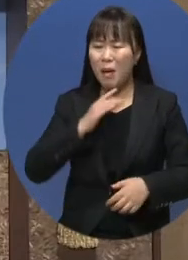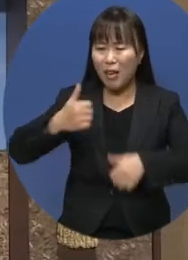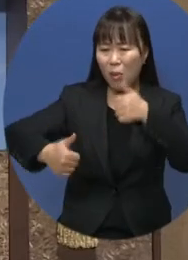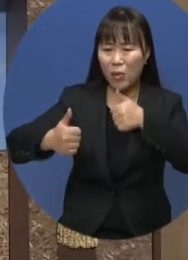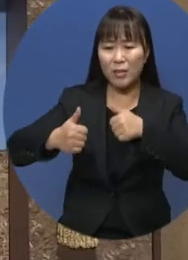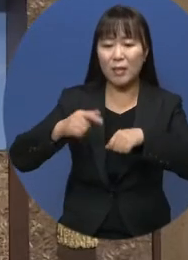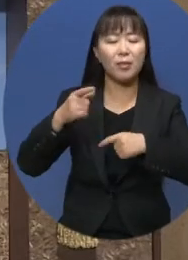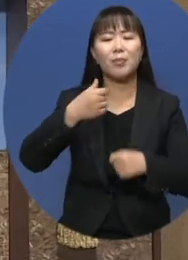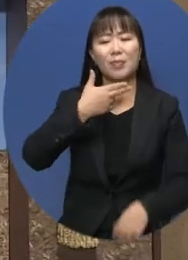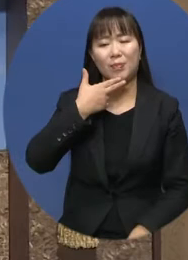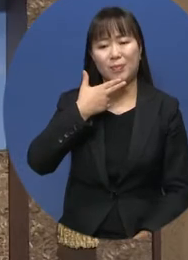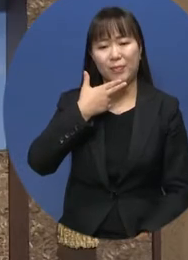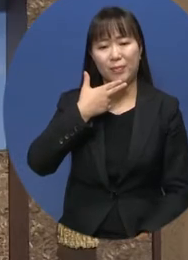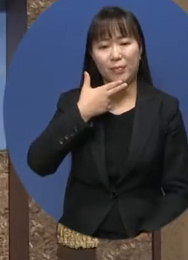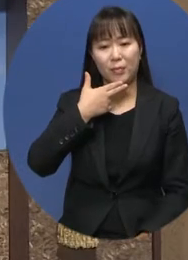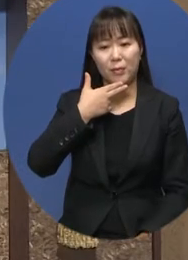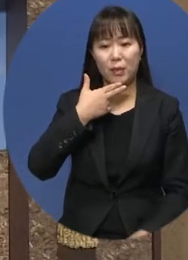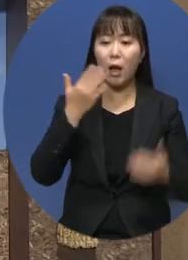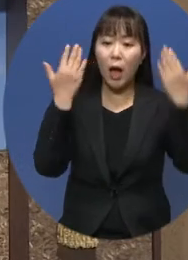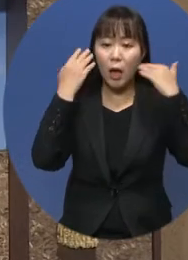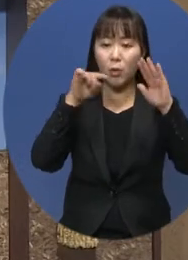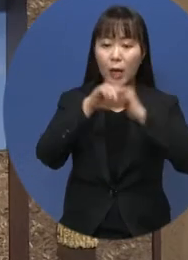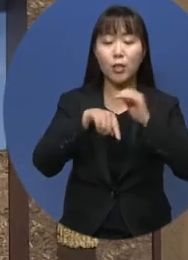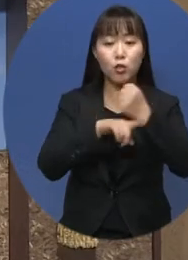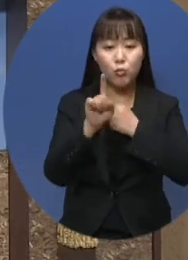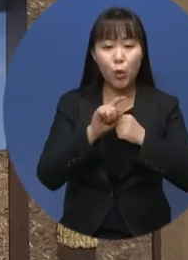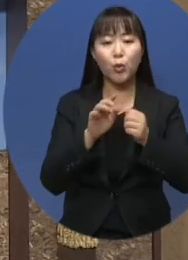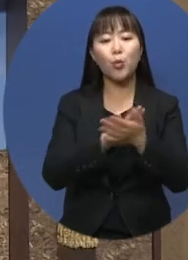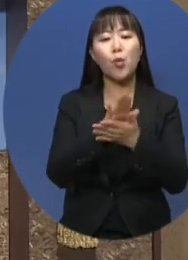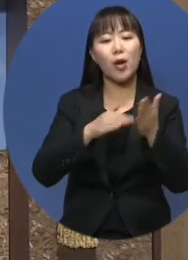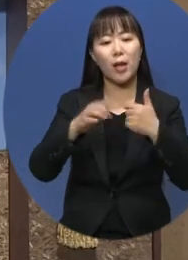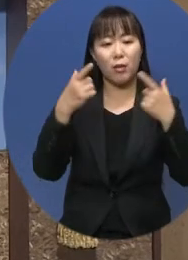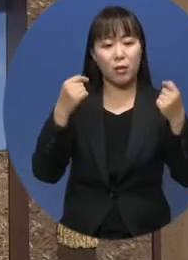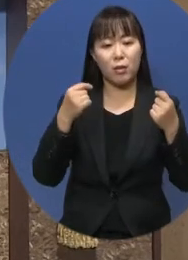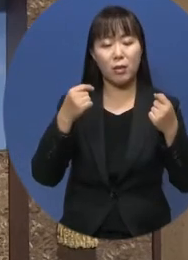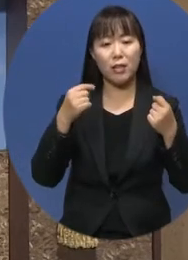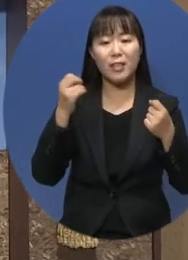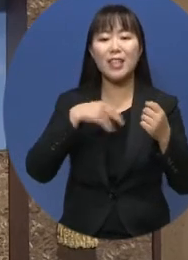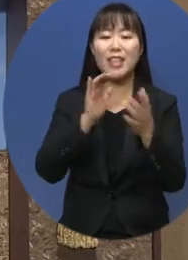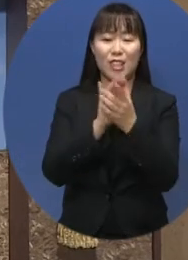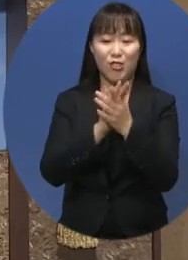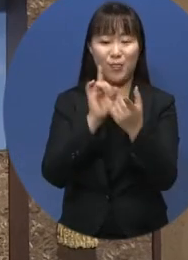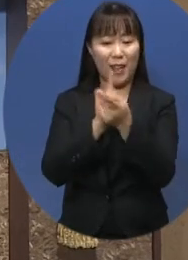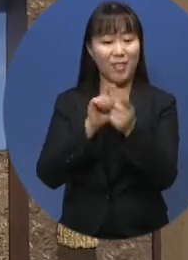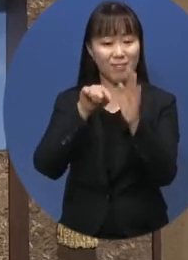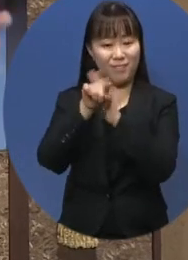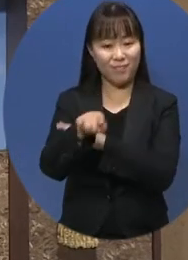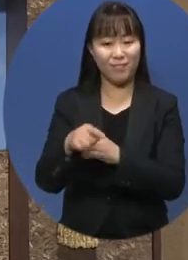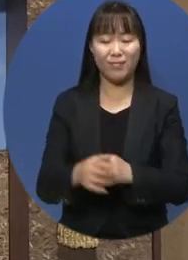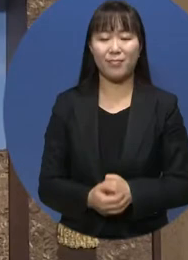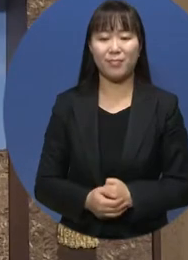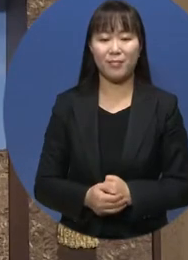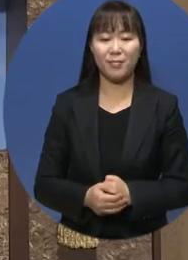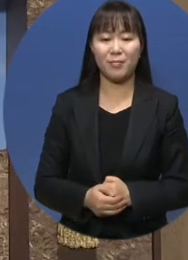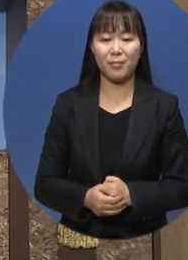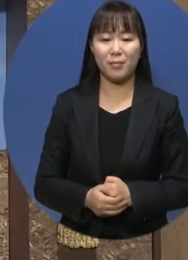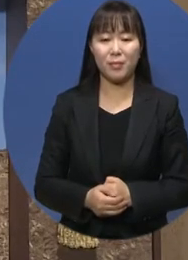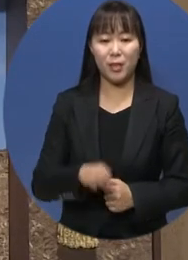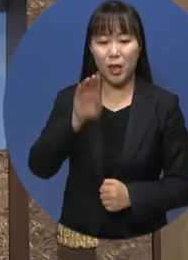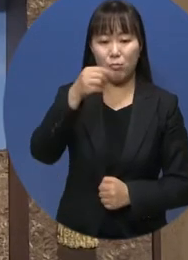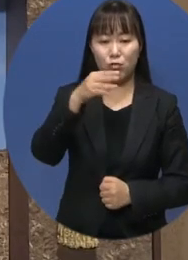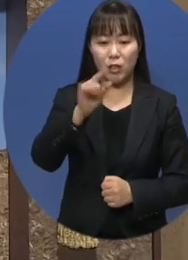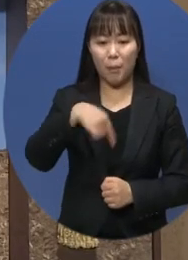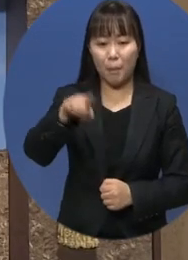정도 안에 학교 가는 이유는 놀러 가는 것 같아 우리가 말은 친구들 만나요 그렇죠 그래서 이제 어부 탄도